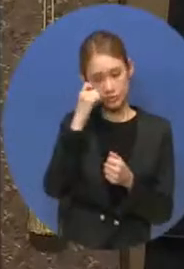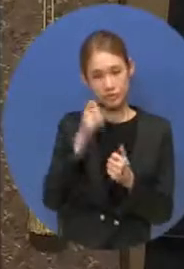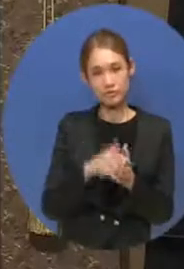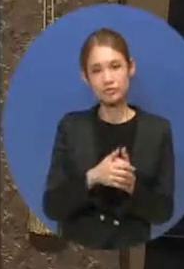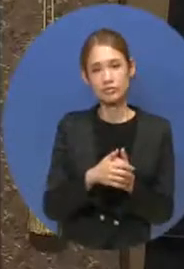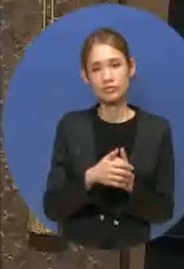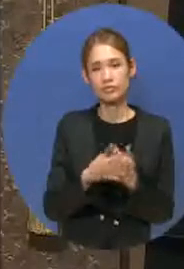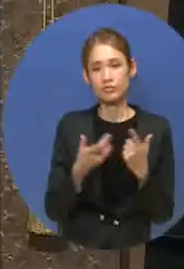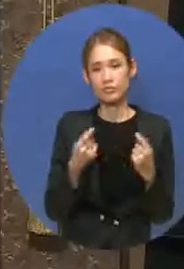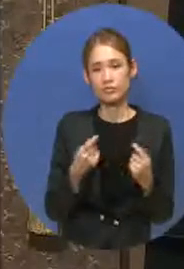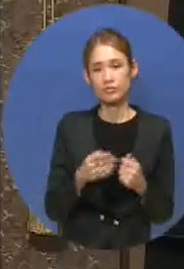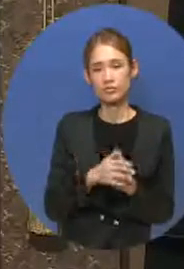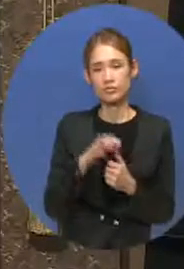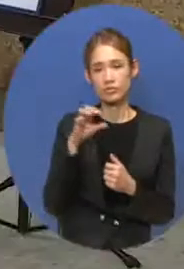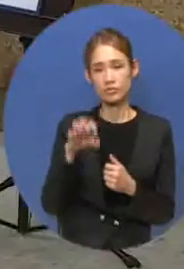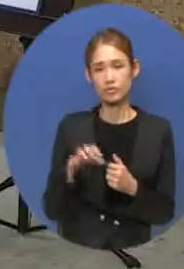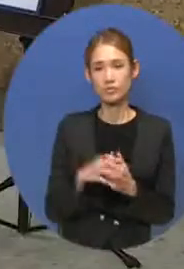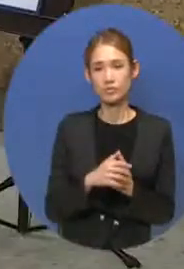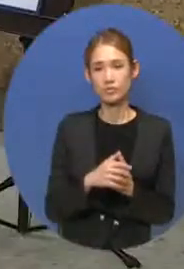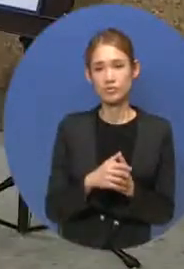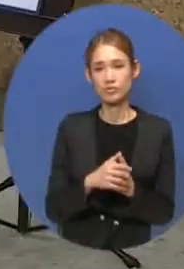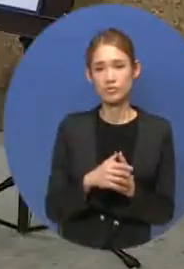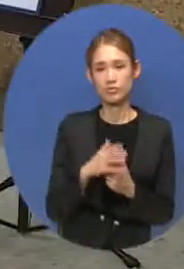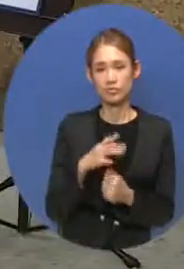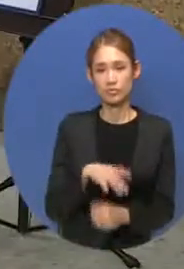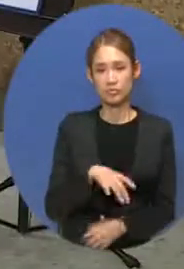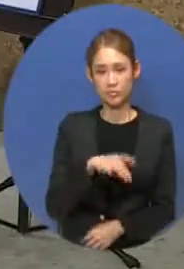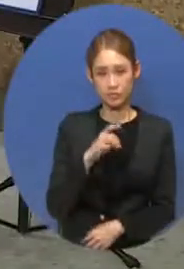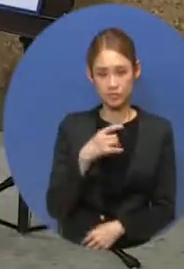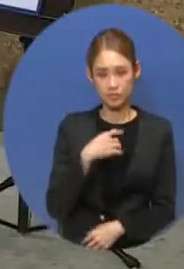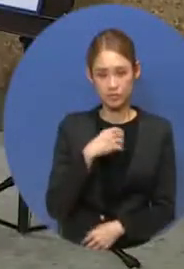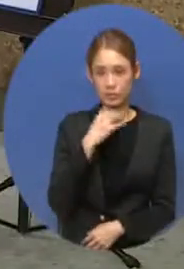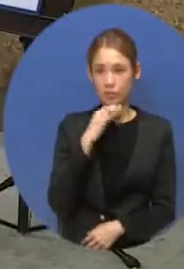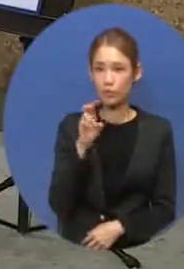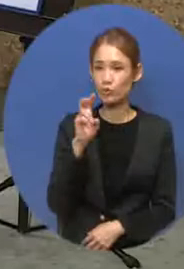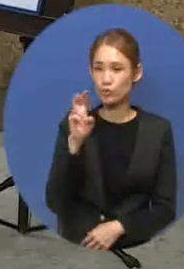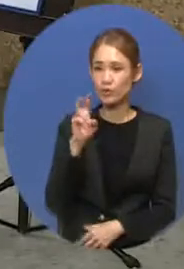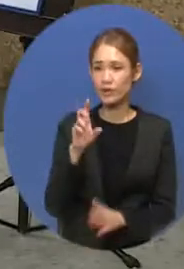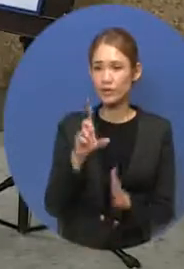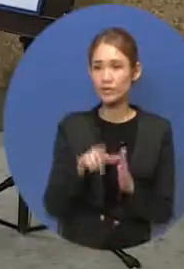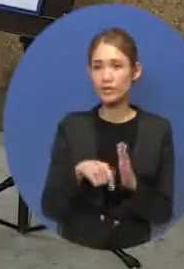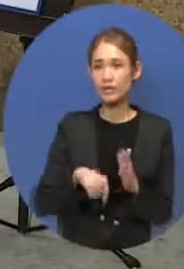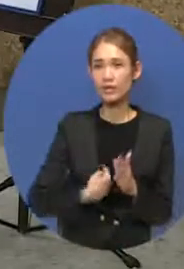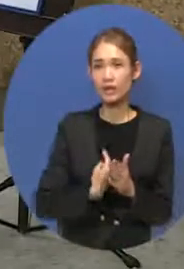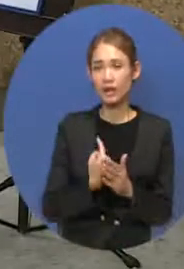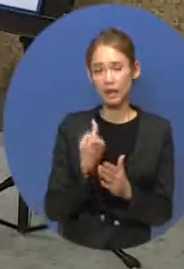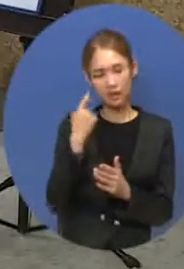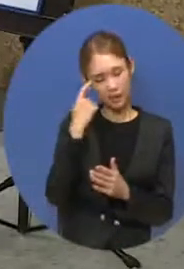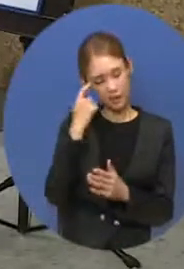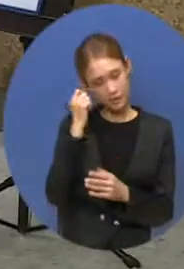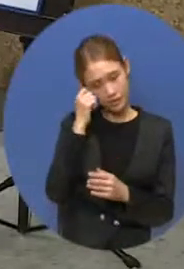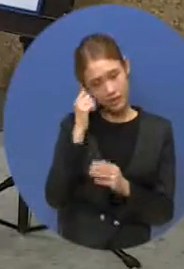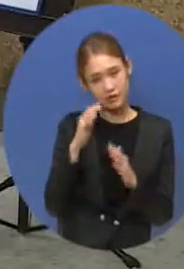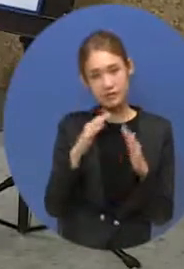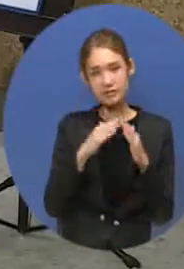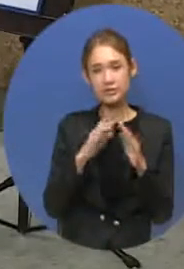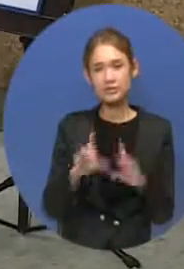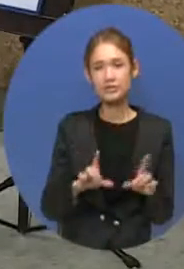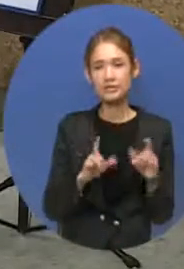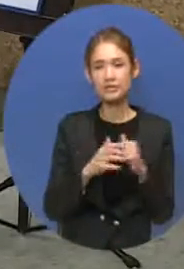네. 그러는 곳입니다. 저도 처음에 이제 20살이 돼서 자취를 시작했을 때 자취하셨어요?